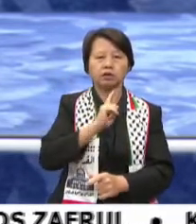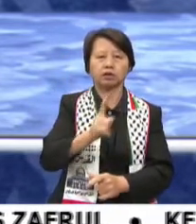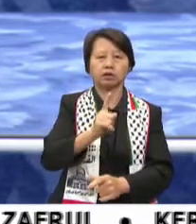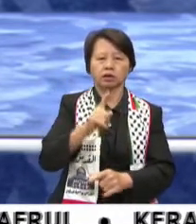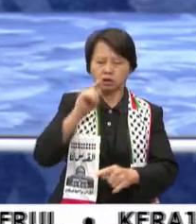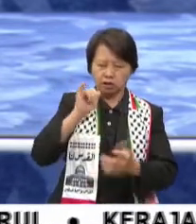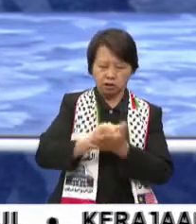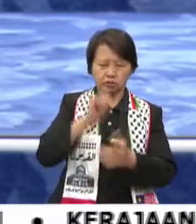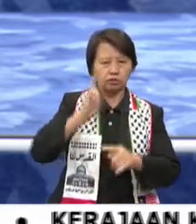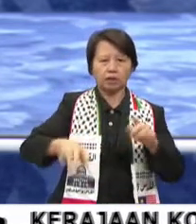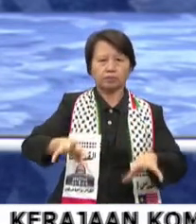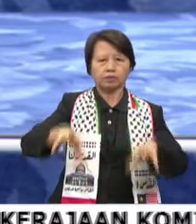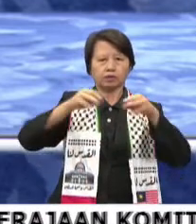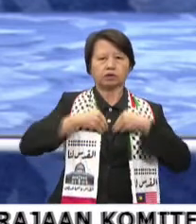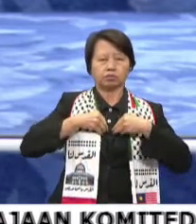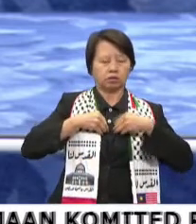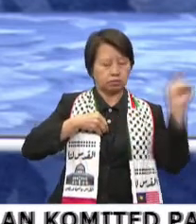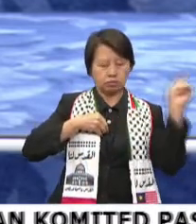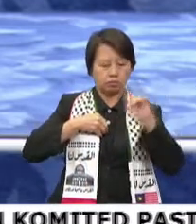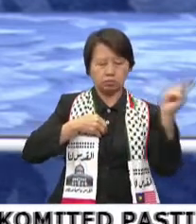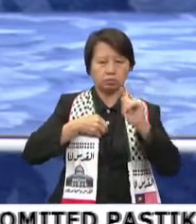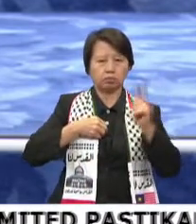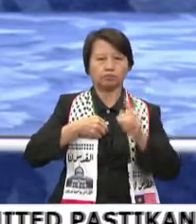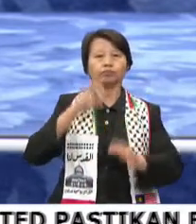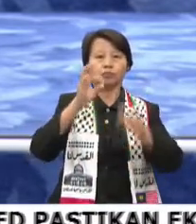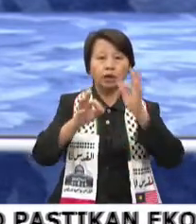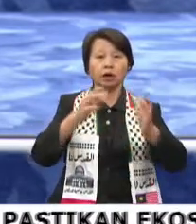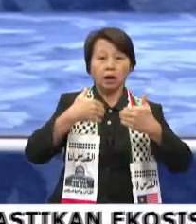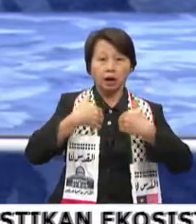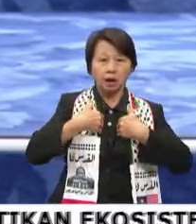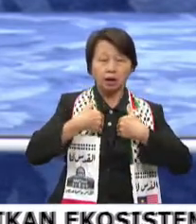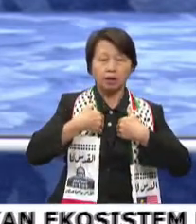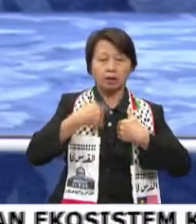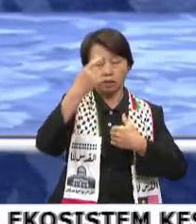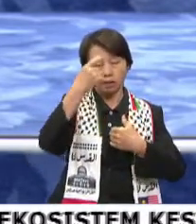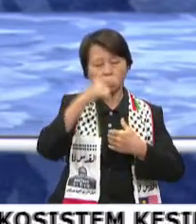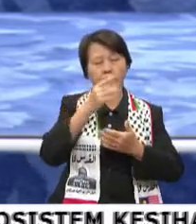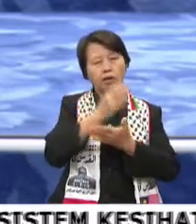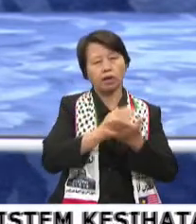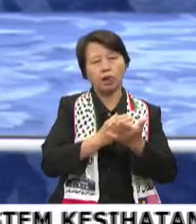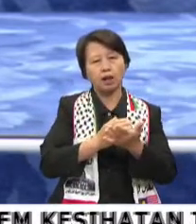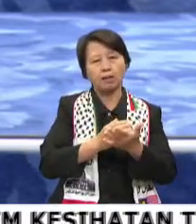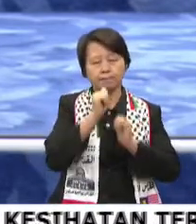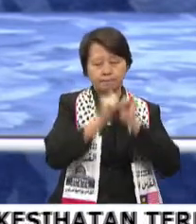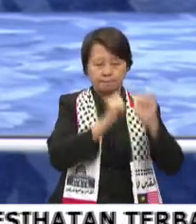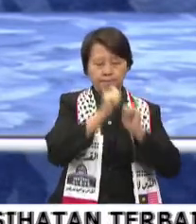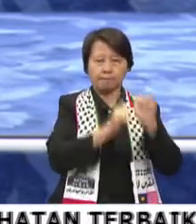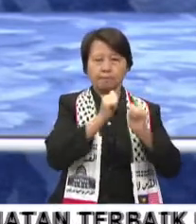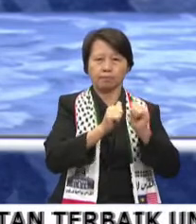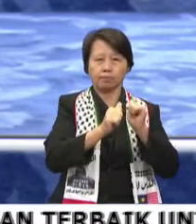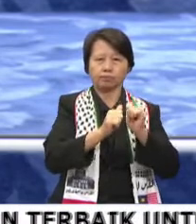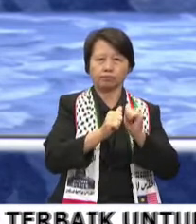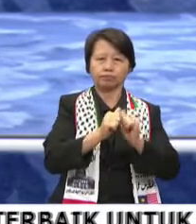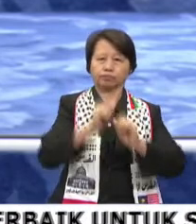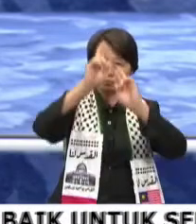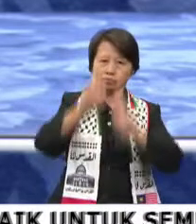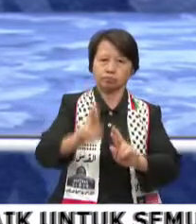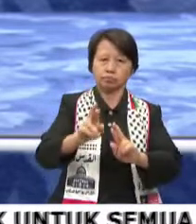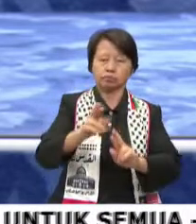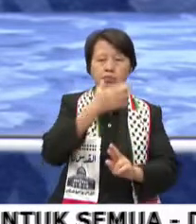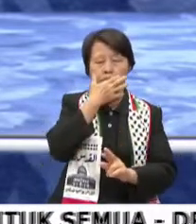boleh terima kalau ada some dekorum akhlak dihormati